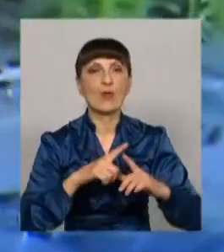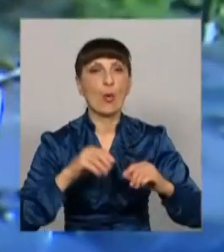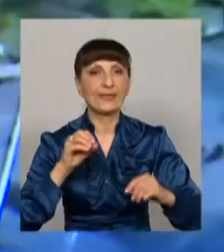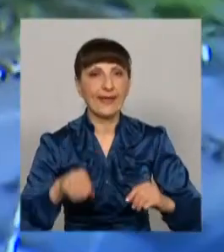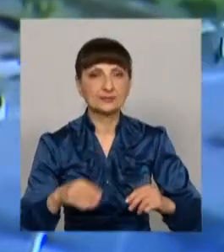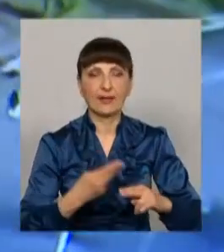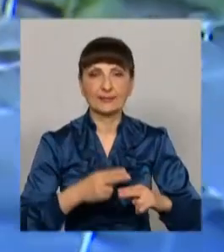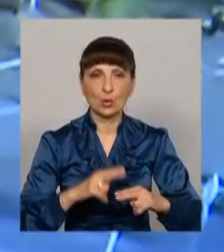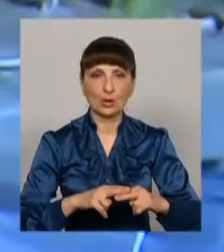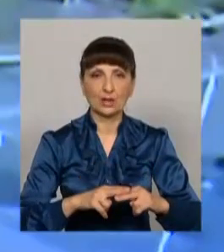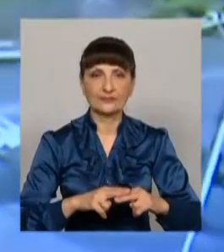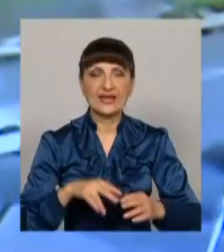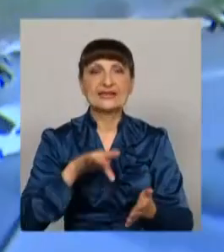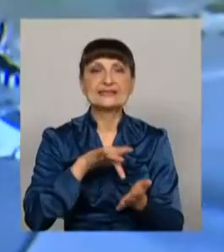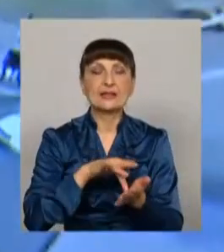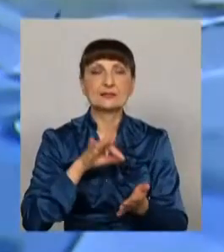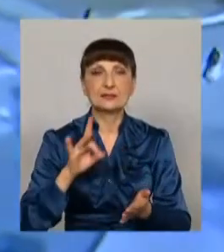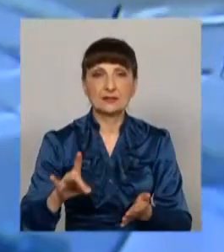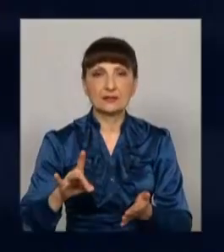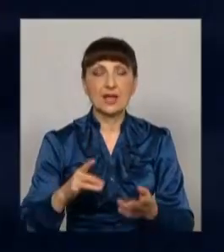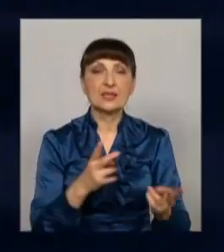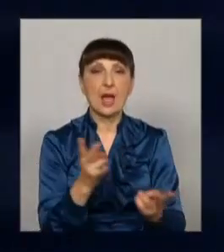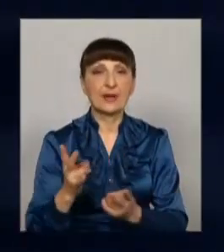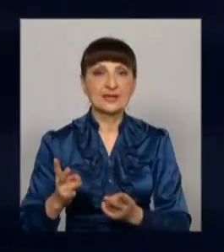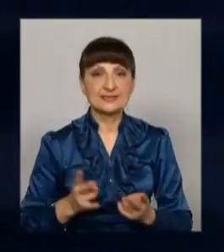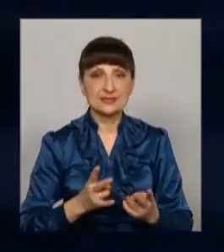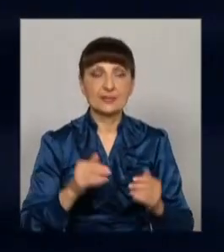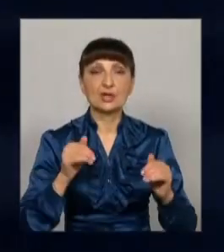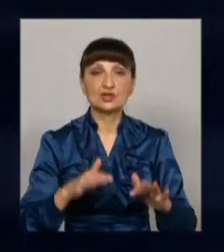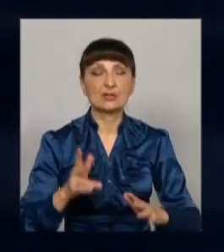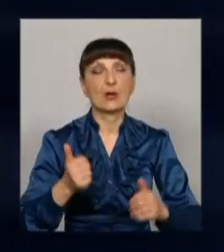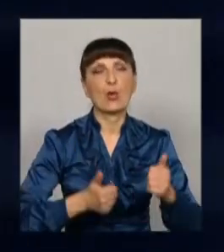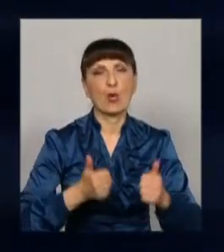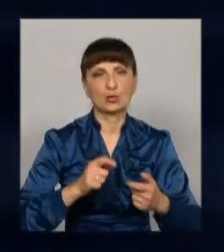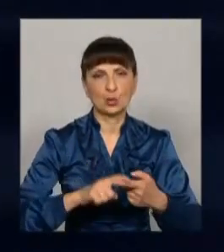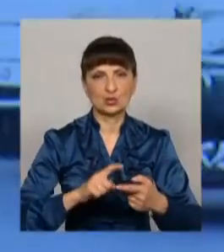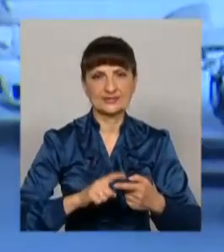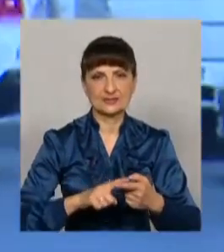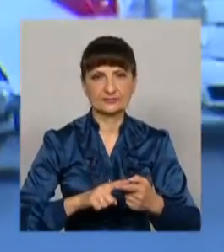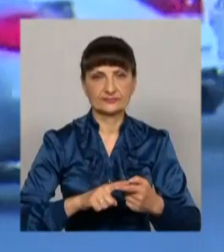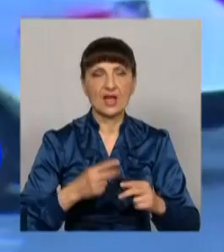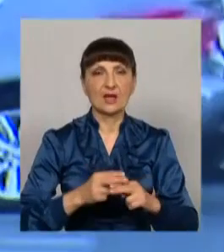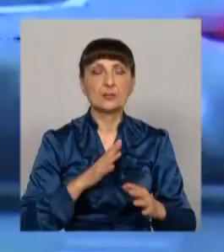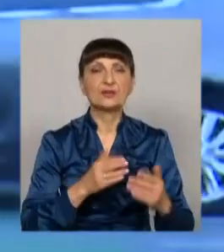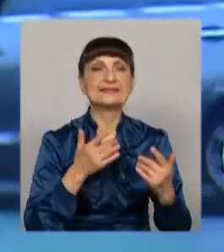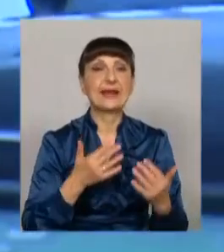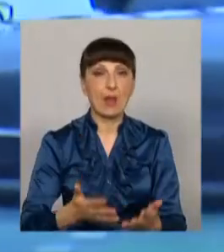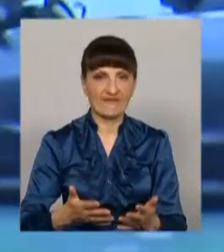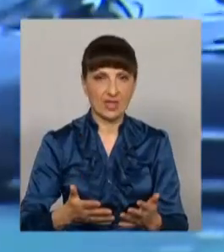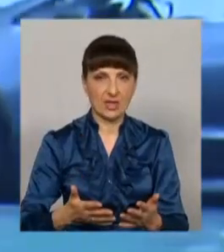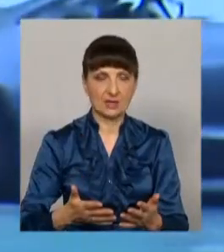которые центра, которые необходимо будет решать именно на конкурсной основе. Это было требование и